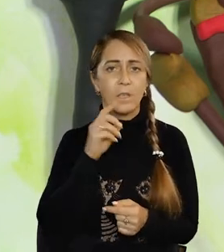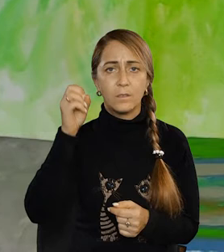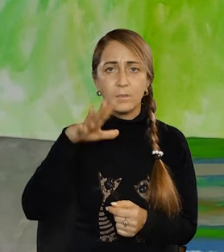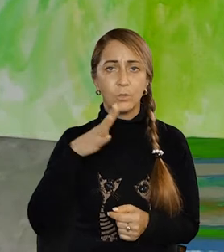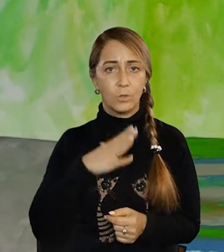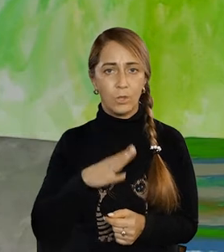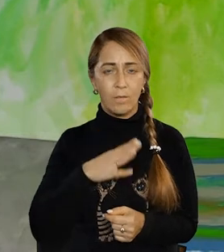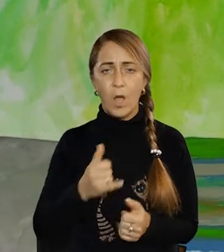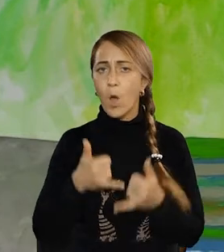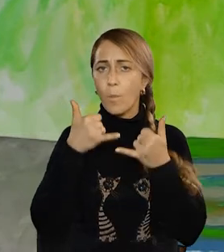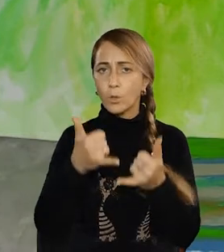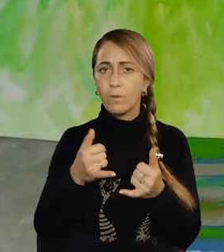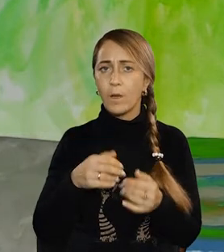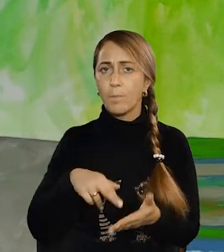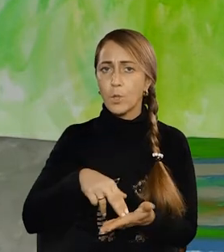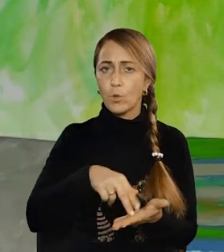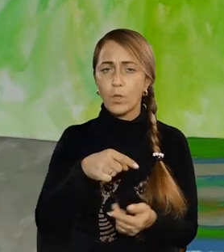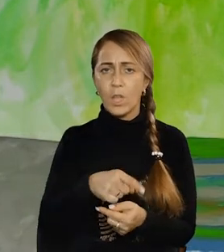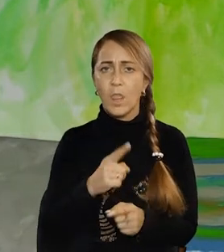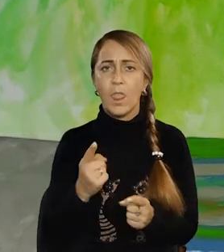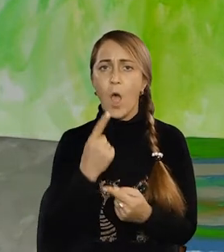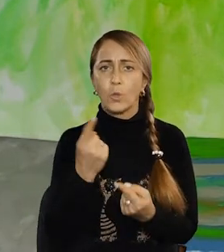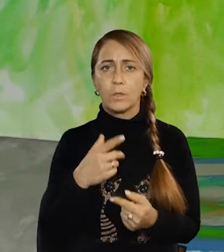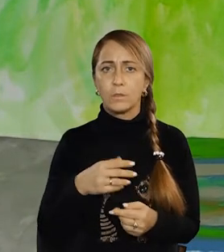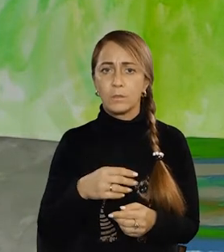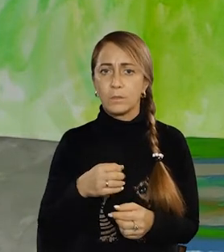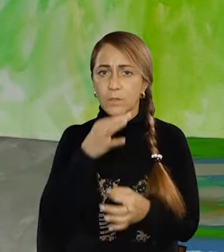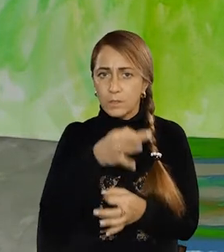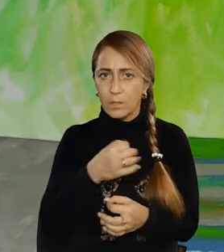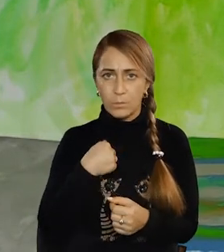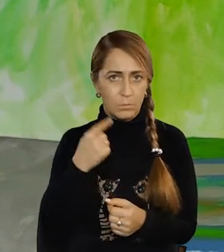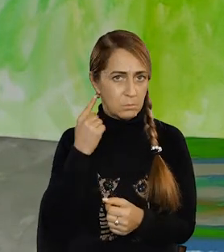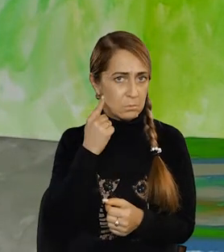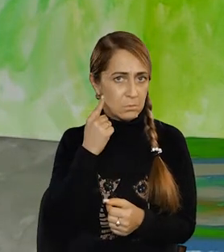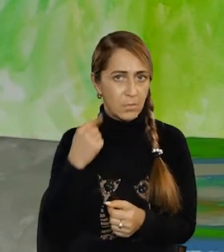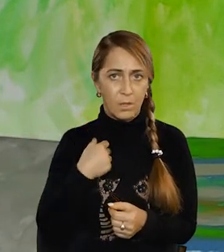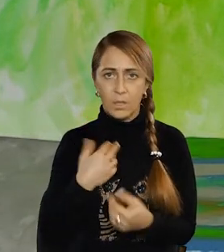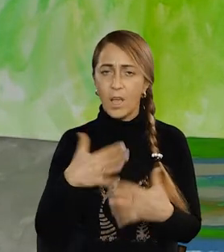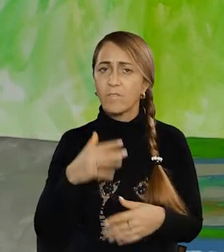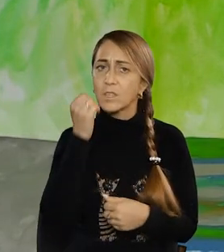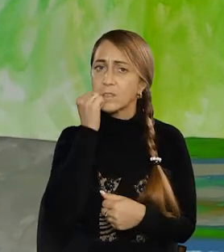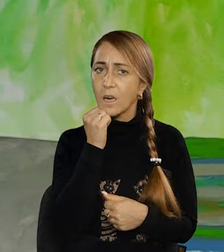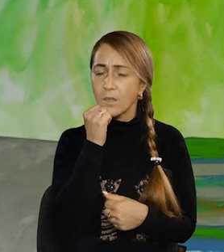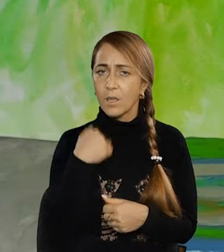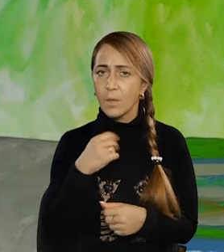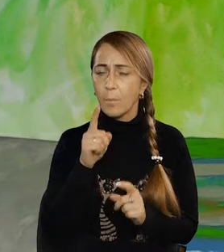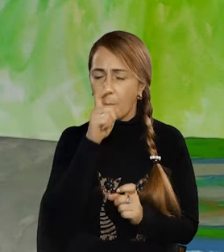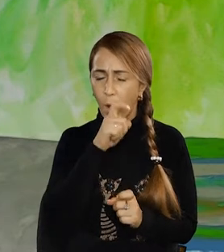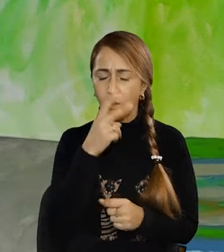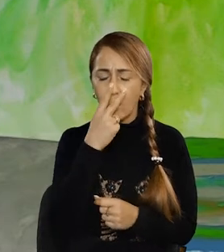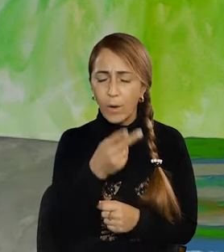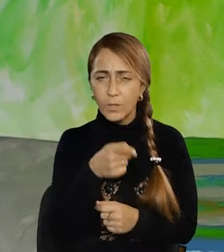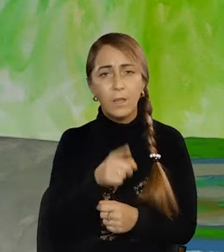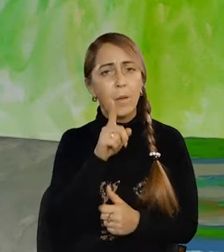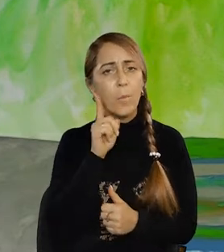світлофору. «Поважай пішоходів, ти ж не один!» – раптом мені почулося. «Я вже старенький і погано бачу, а